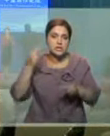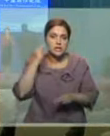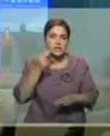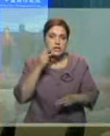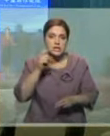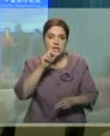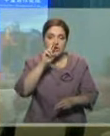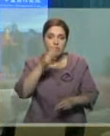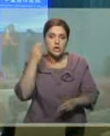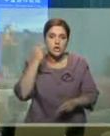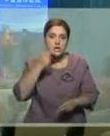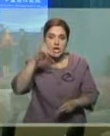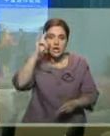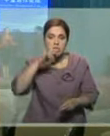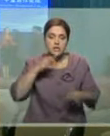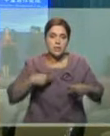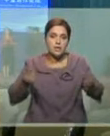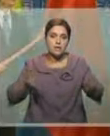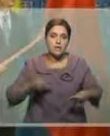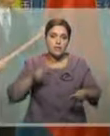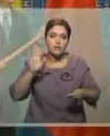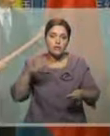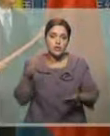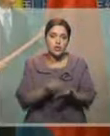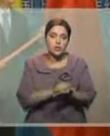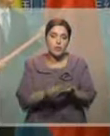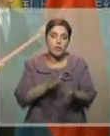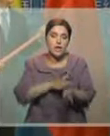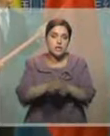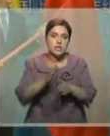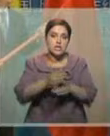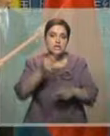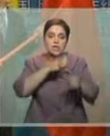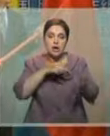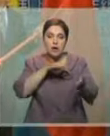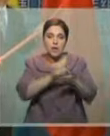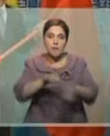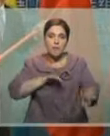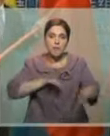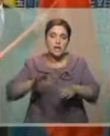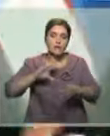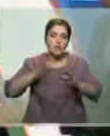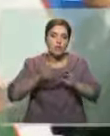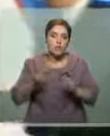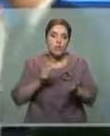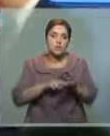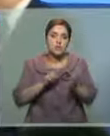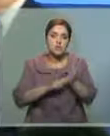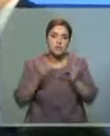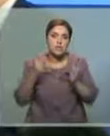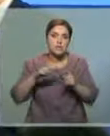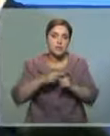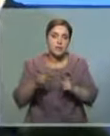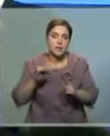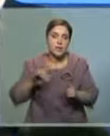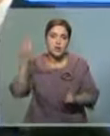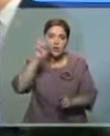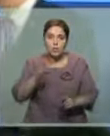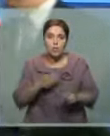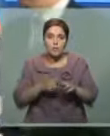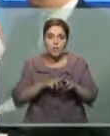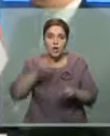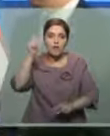КНР и Казахстан подписали двусторонние документы о реализации инвестиционных проектов на сумму 73,5 миллиарда долларов. На форуме казахстанская сторона обсудила